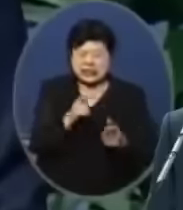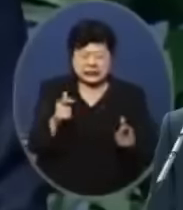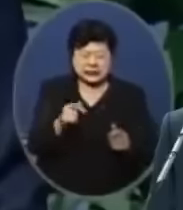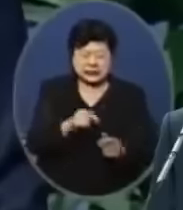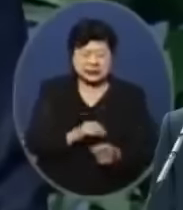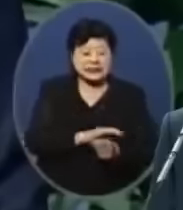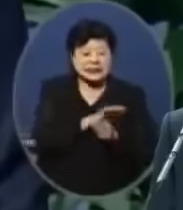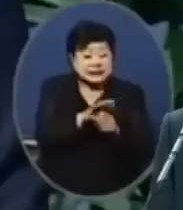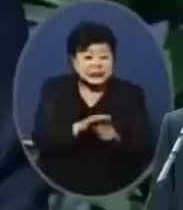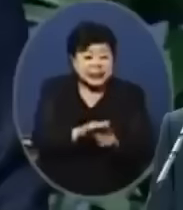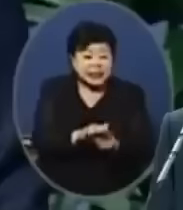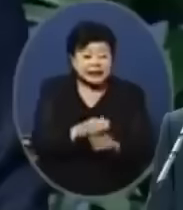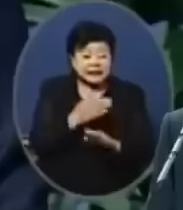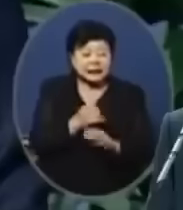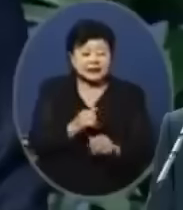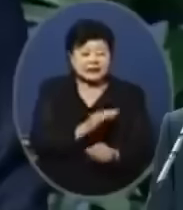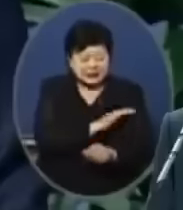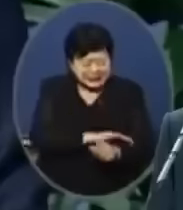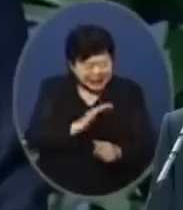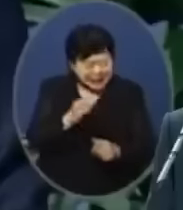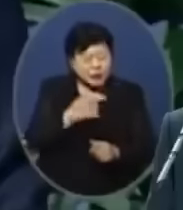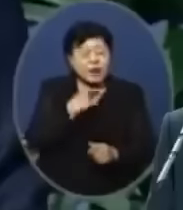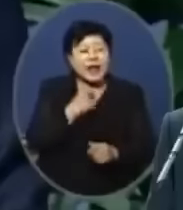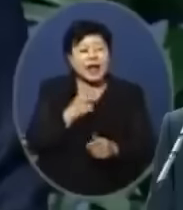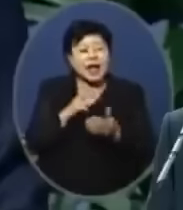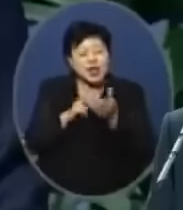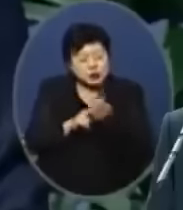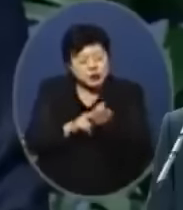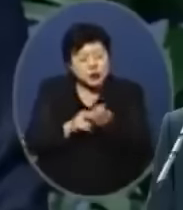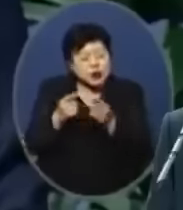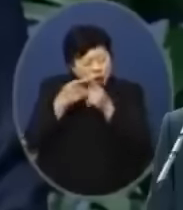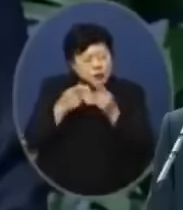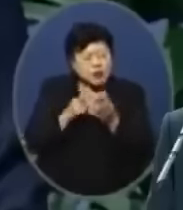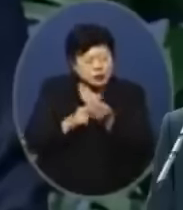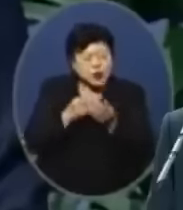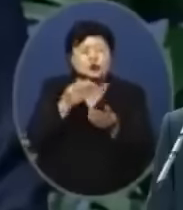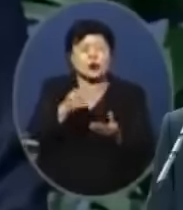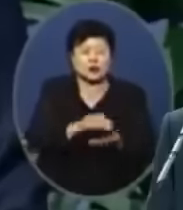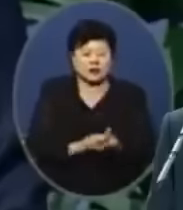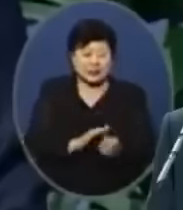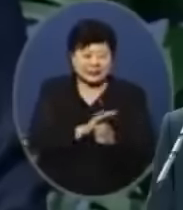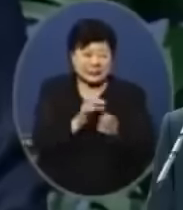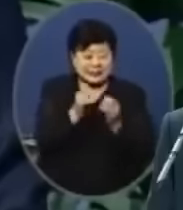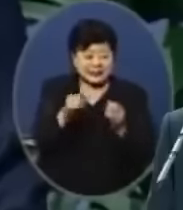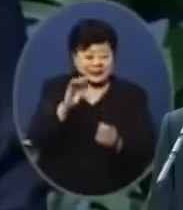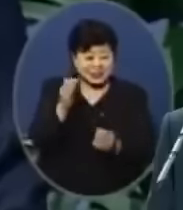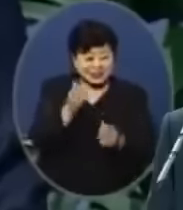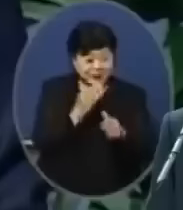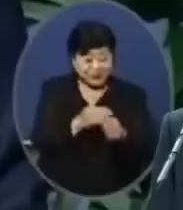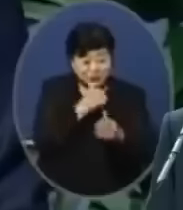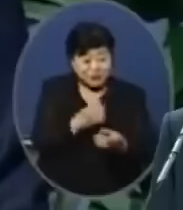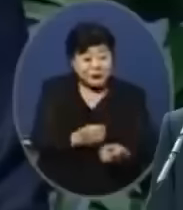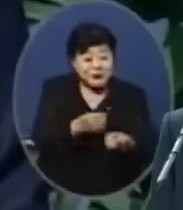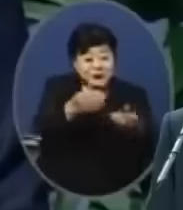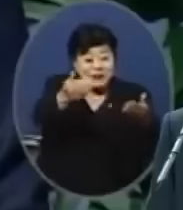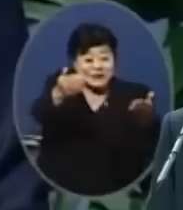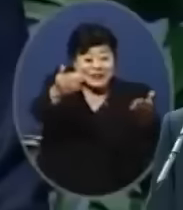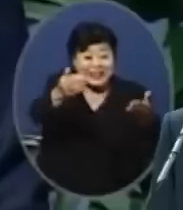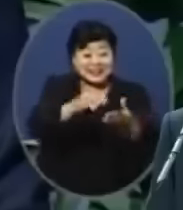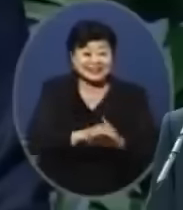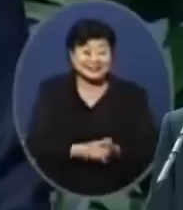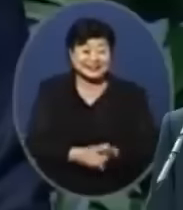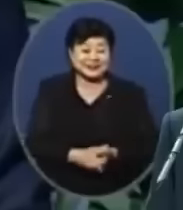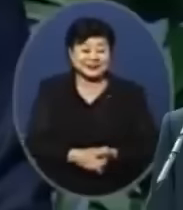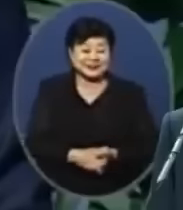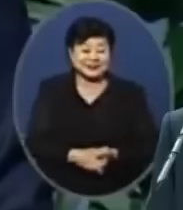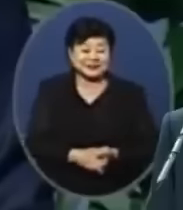이웃 사람이 잘 되기를 원하고 덮어주는 것인 것입니다. 그러므로 여러분은 사랑하는 사람이 되시기를 주님 이름으로 축원합니다.